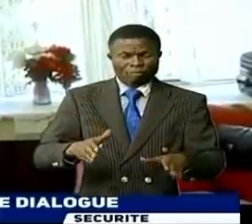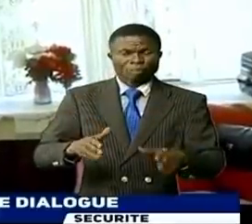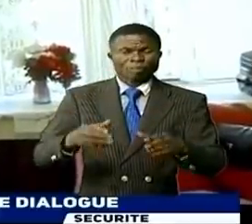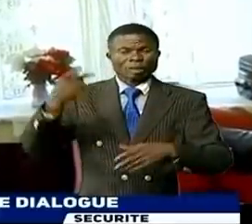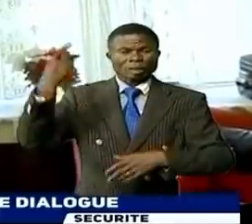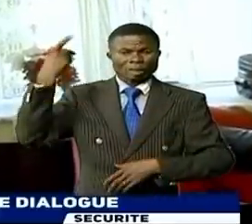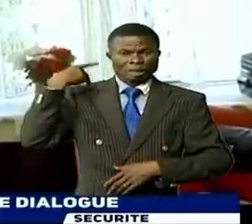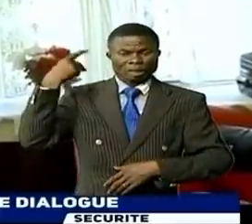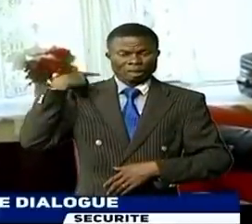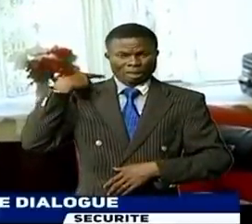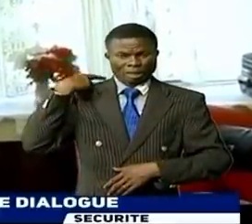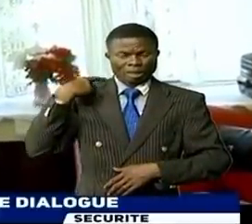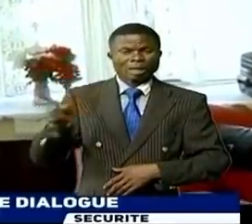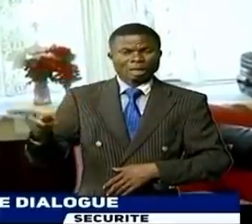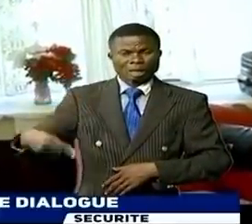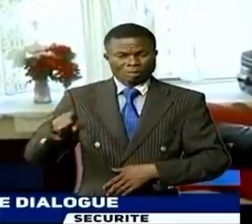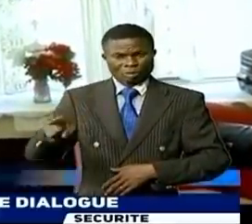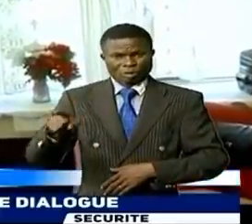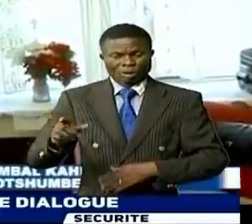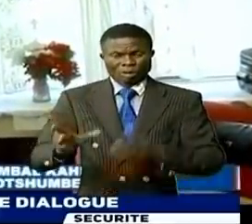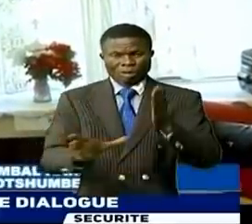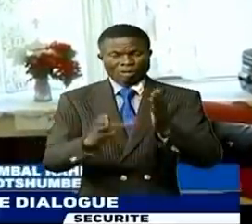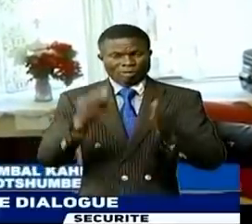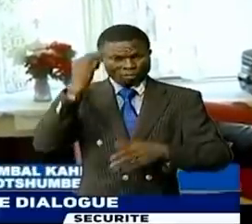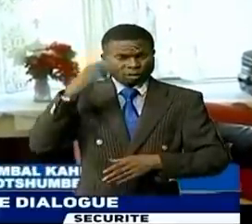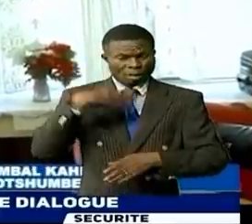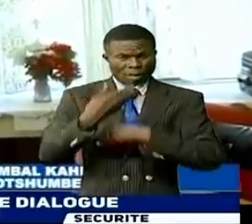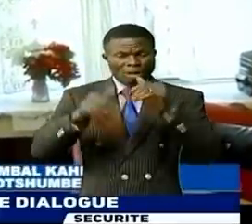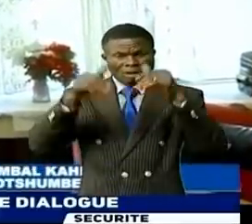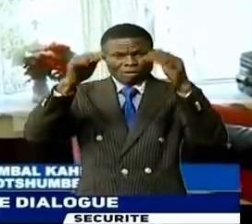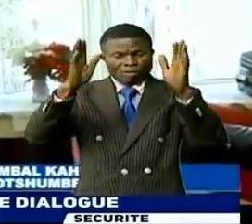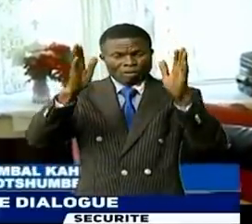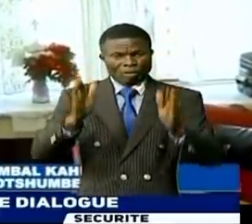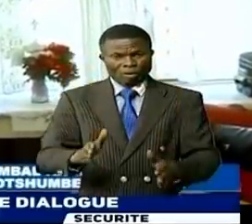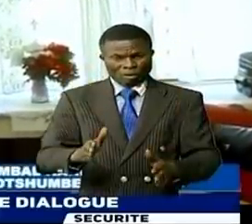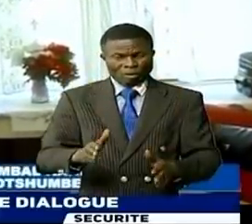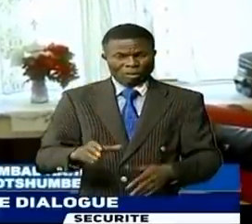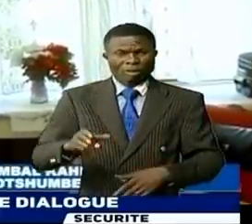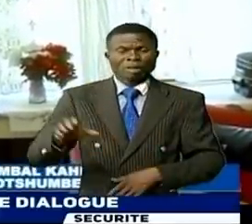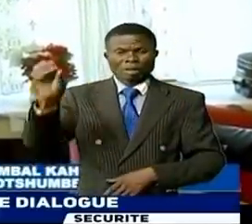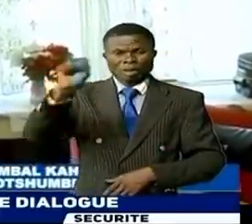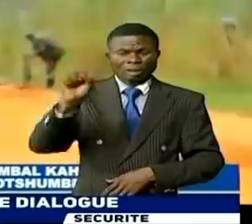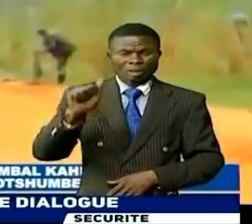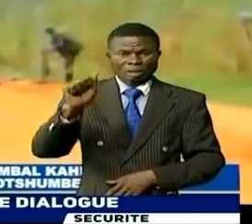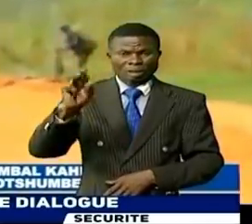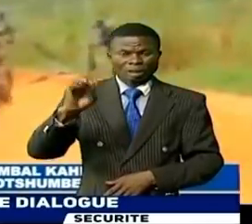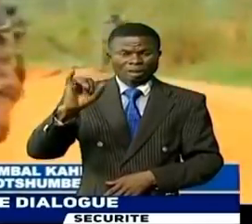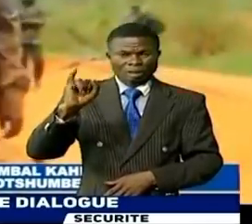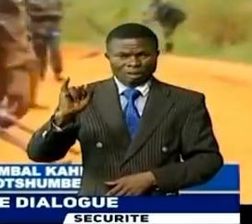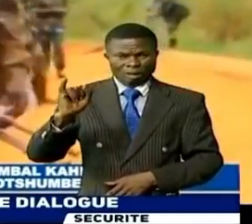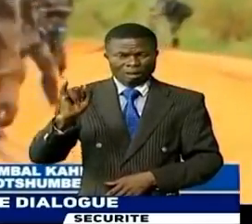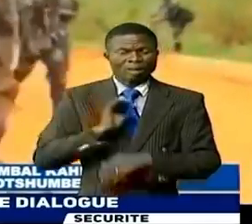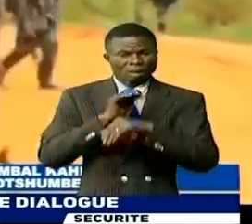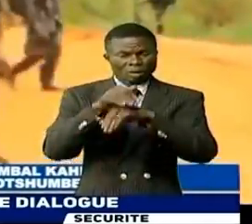de l'Ituri, au nombre desquels les vice-ministres des Affaires étrangères, Sami Adubango, se sont